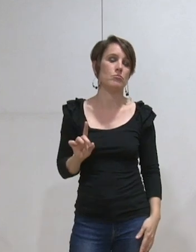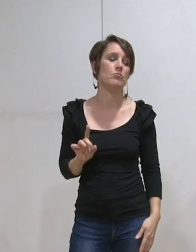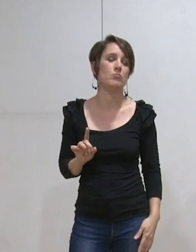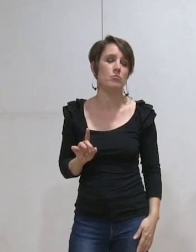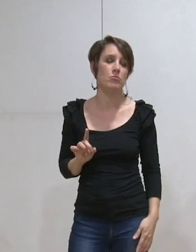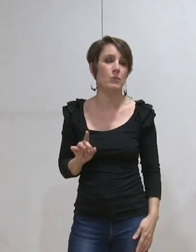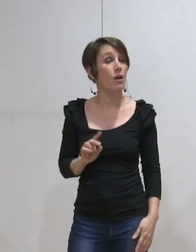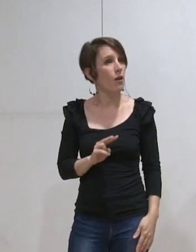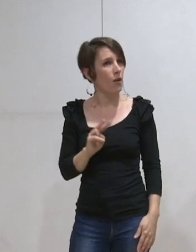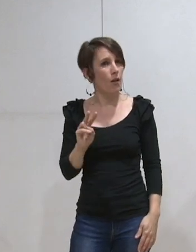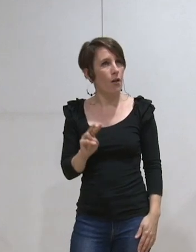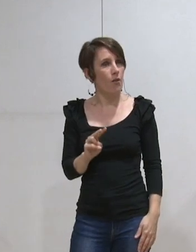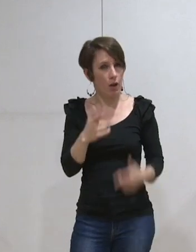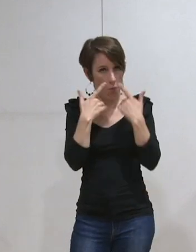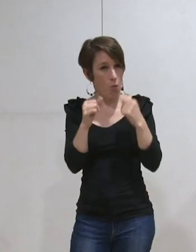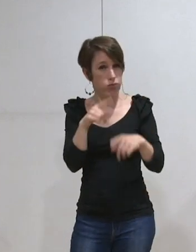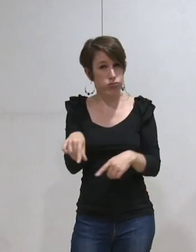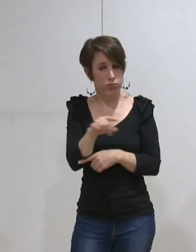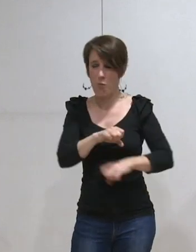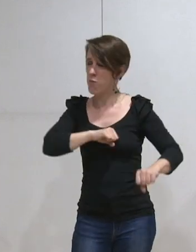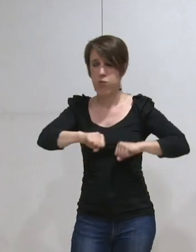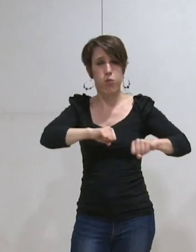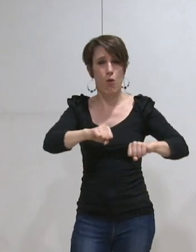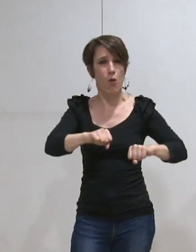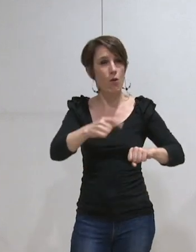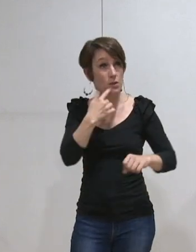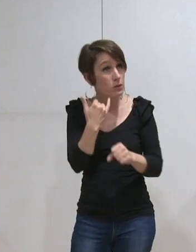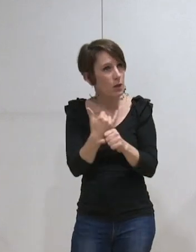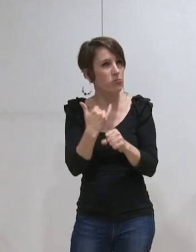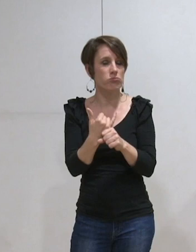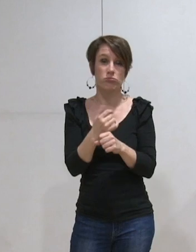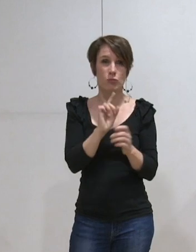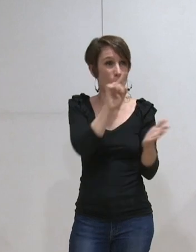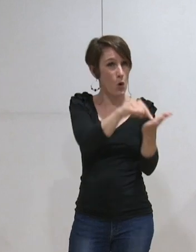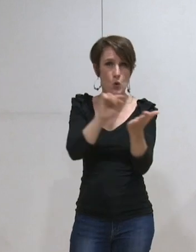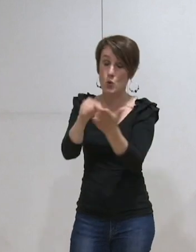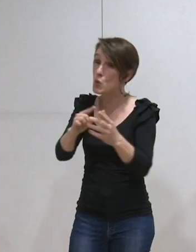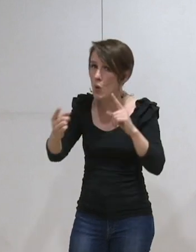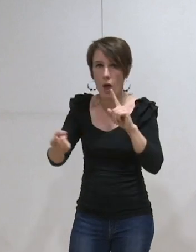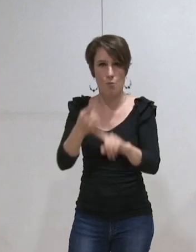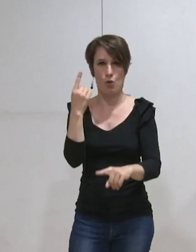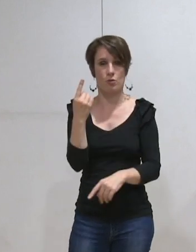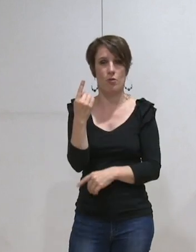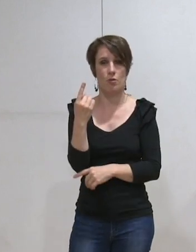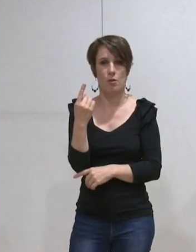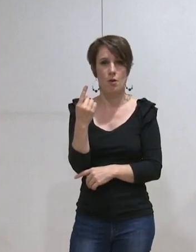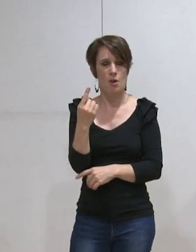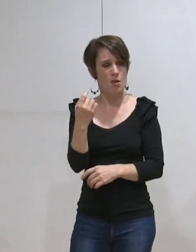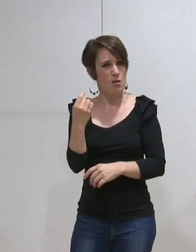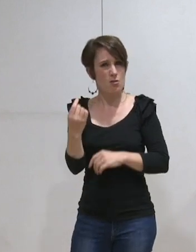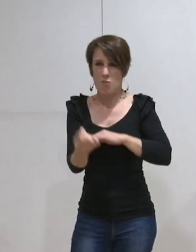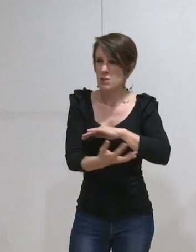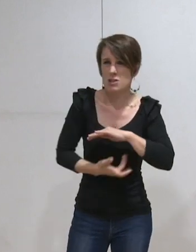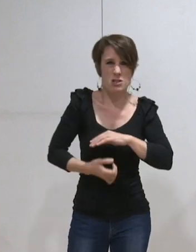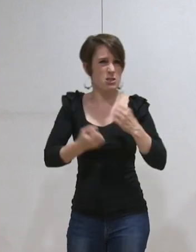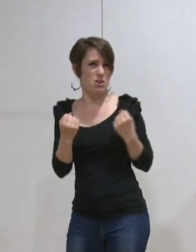mobilisation montre à la fois l'importance de ces lieux à la fois la révolte mais une révolte positive transformée